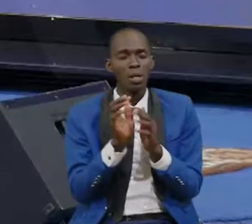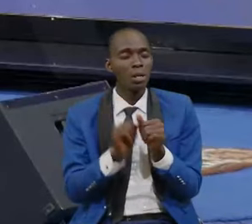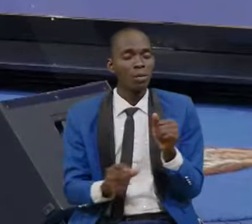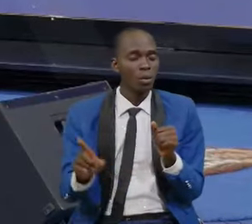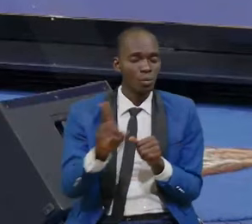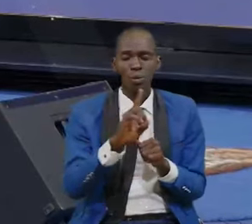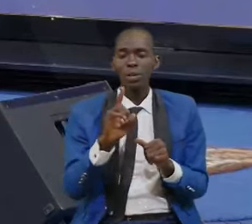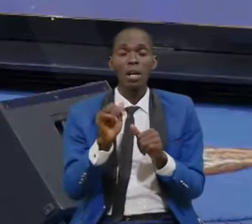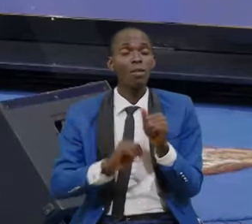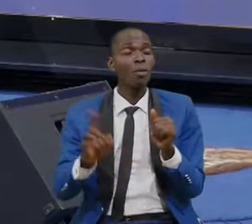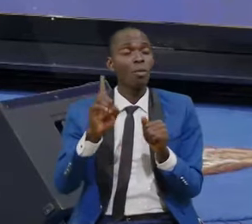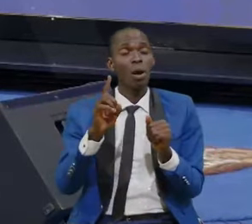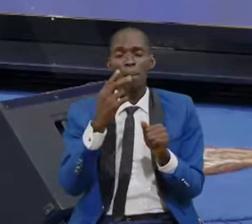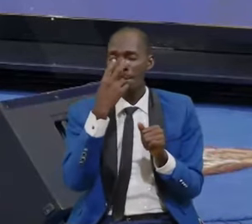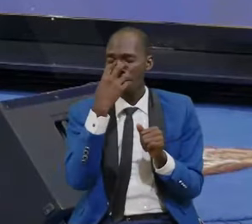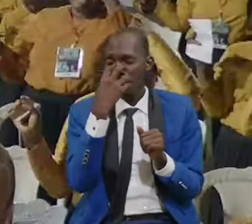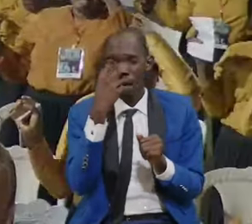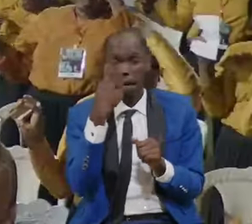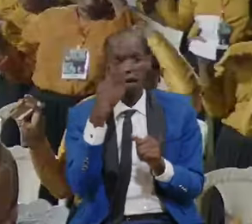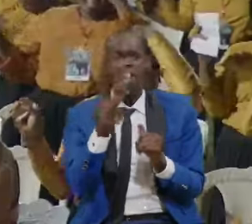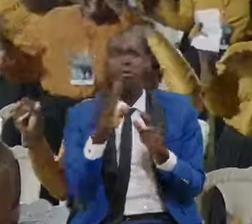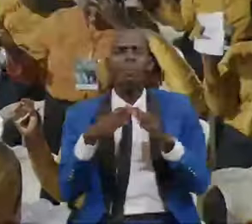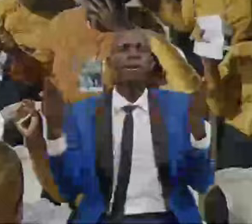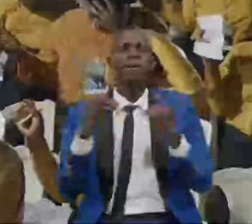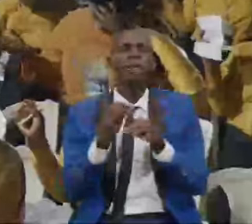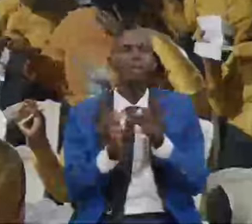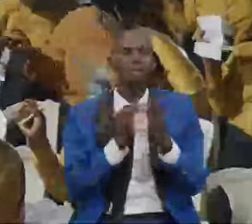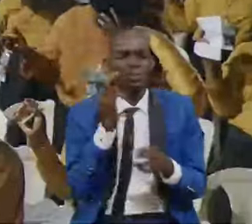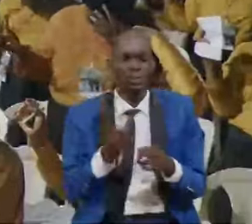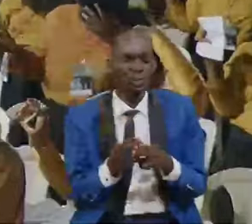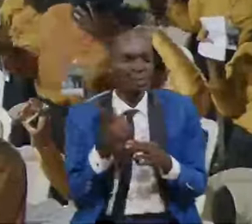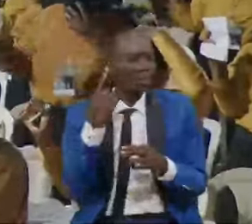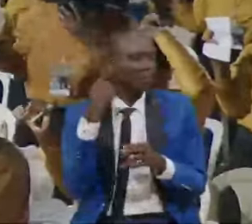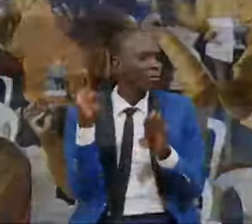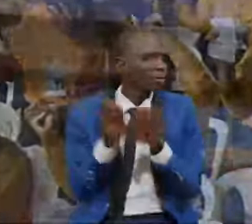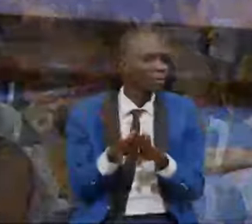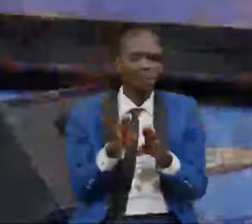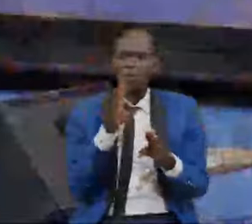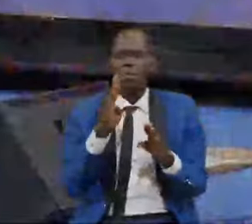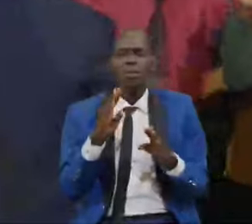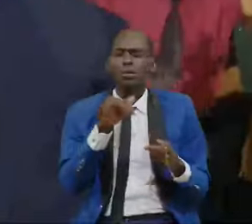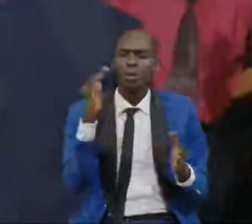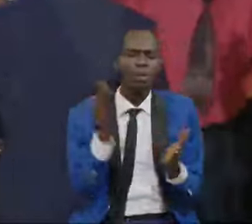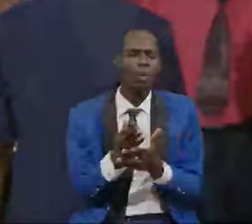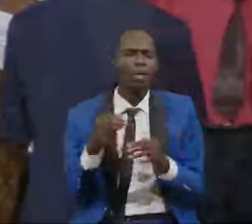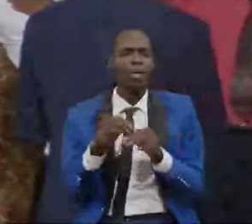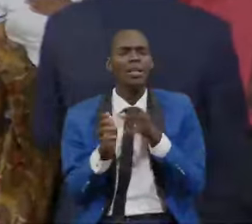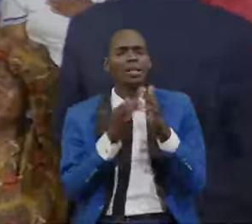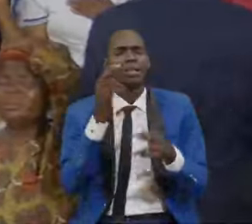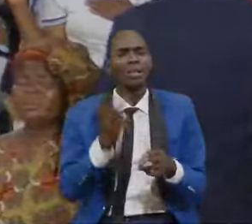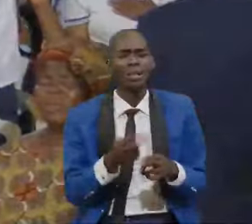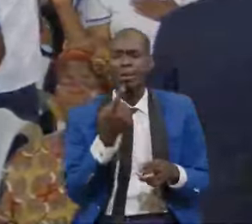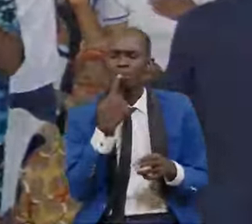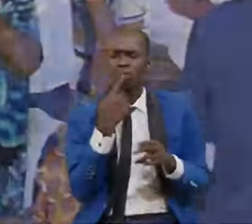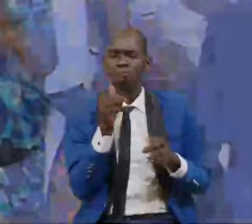partout, que les yeux aveugles s'ouvrent, les oreilles sourdes soient ouvertes, les